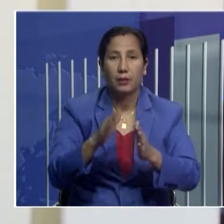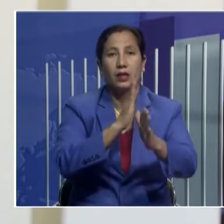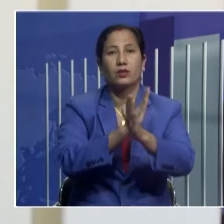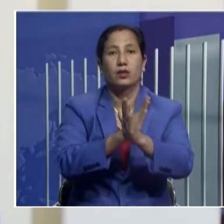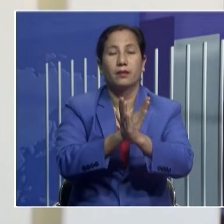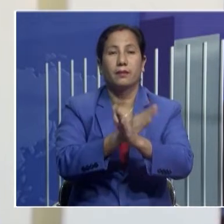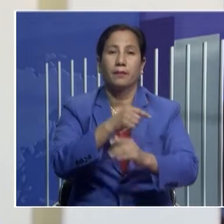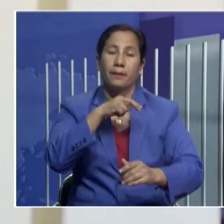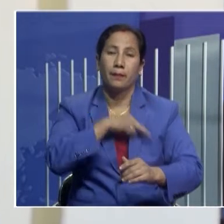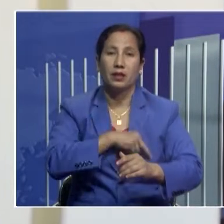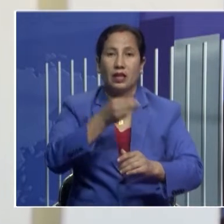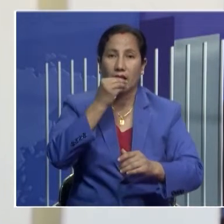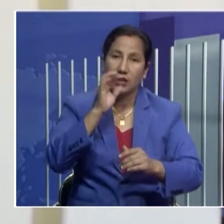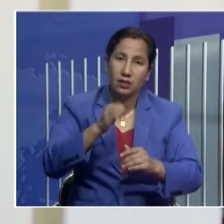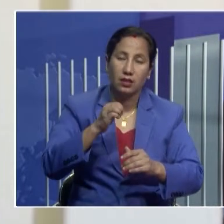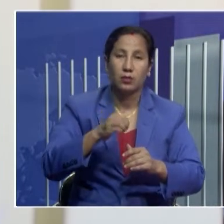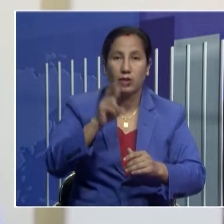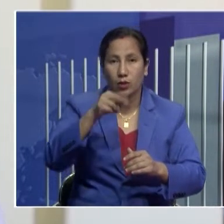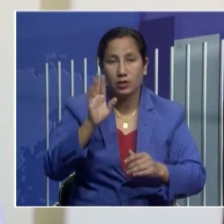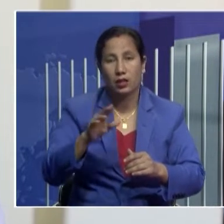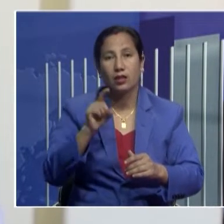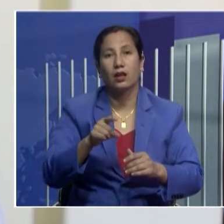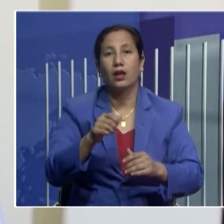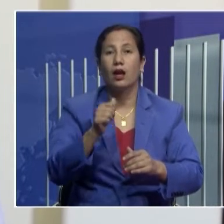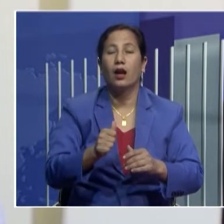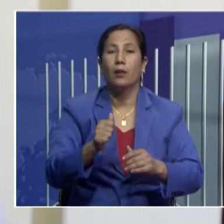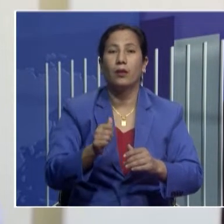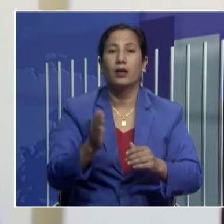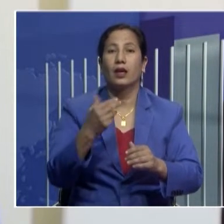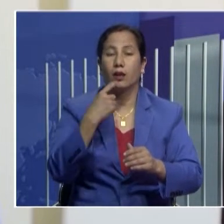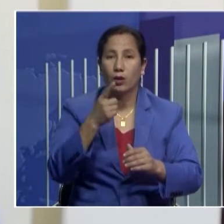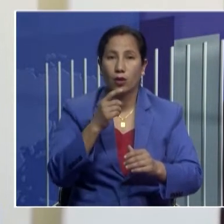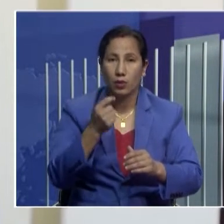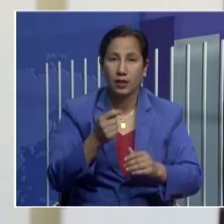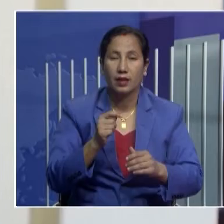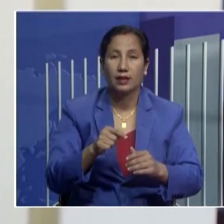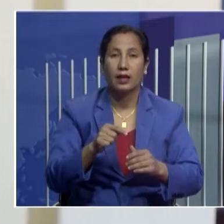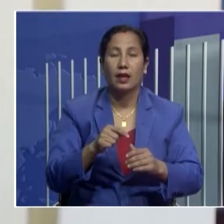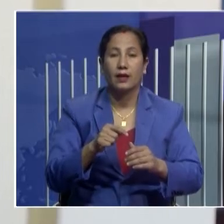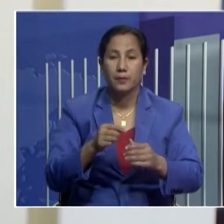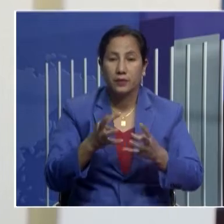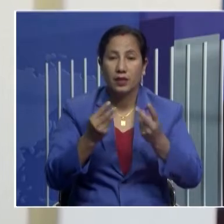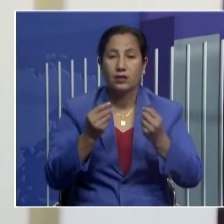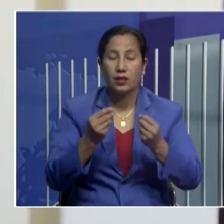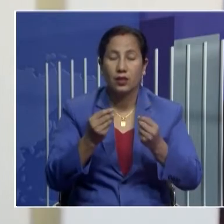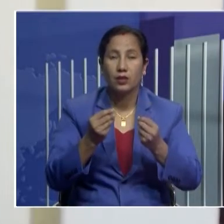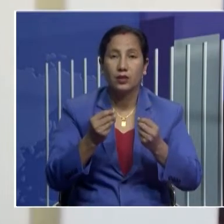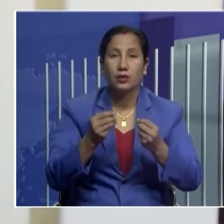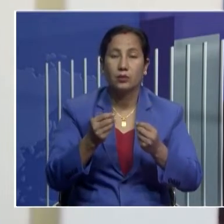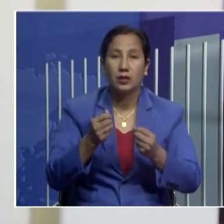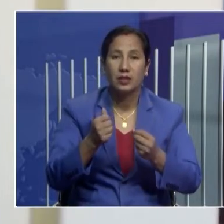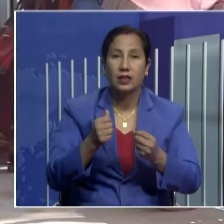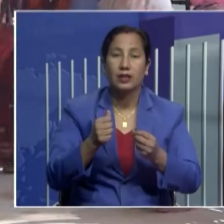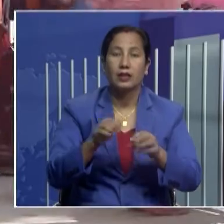भत्ता खान सकिने भन्ने स्थिति चाहिँ छ। तर अब ठ्याक्कै कसो भयो भने क्याल्कुलेसन गरेको र डिमान्ड गरेको रकम चाहिँ